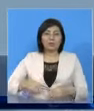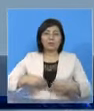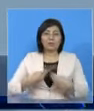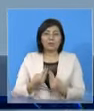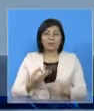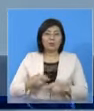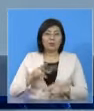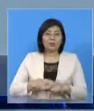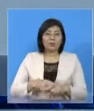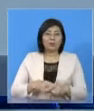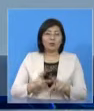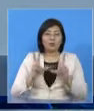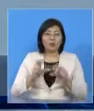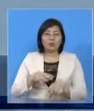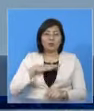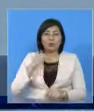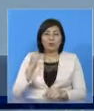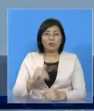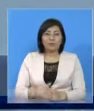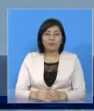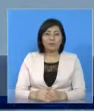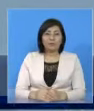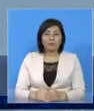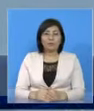Бұл номинацияға көбіне